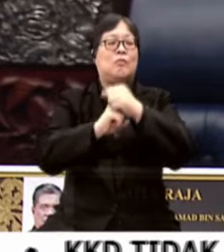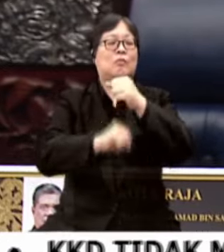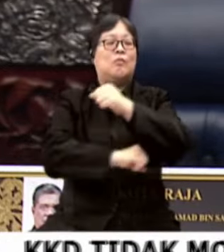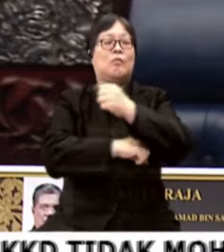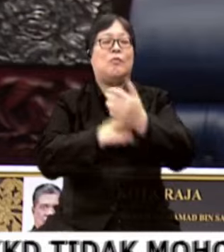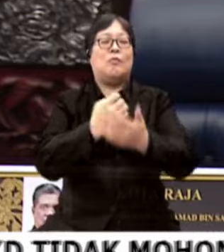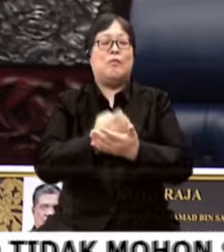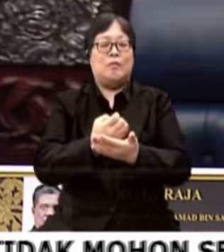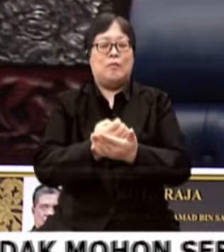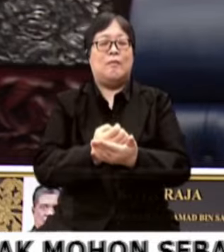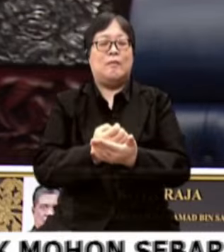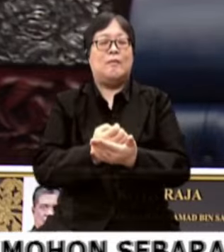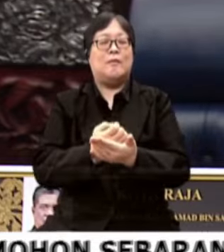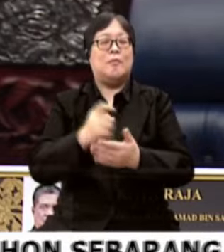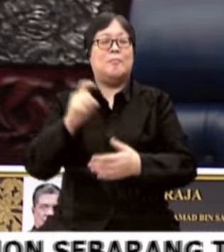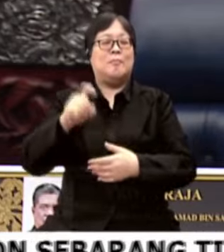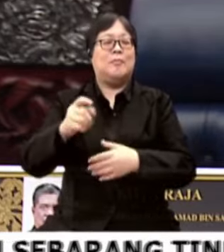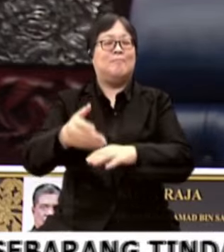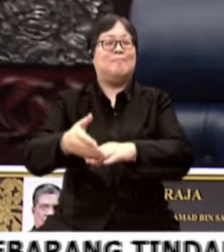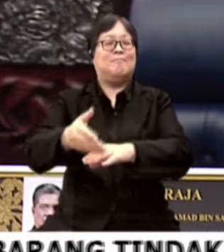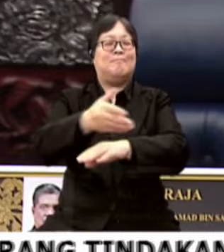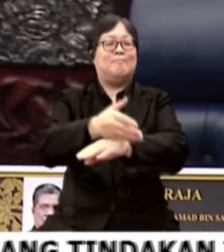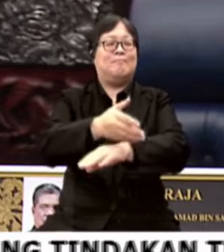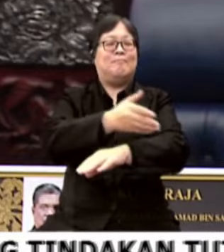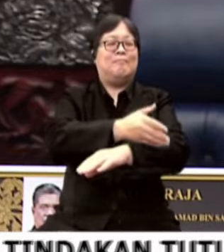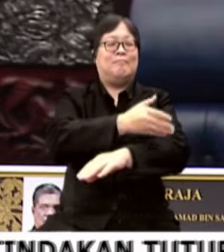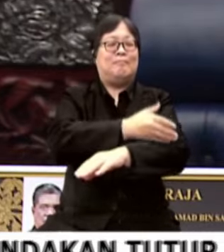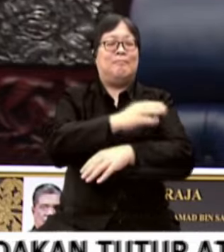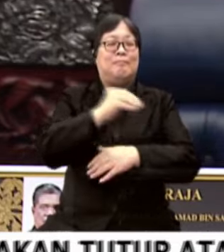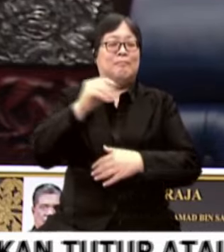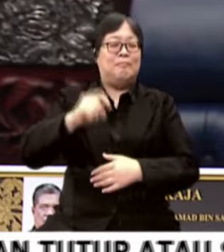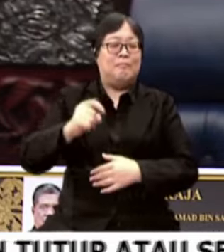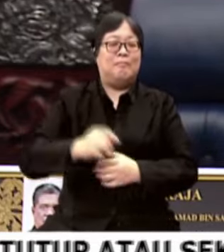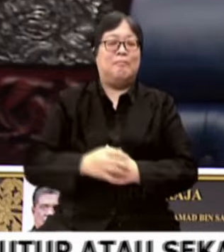yang kita perlu perbaiki untuk memastikan